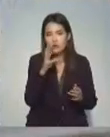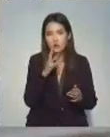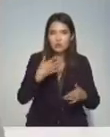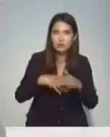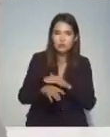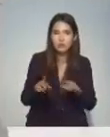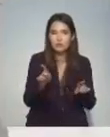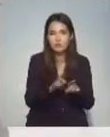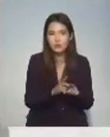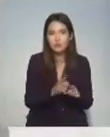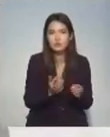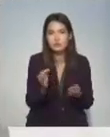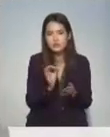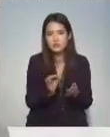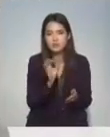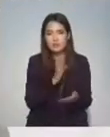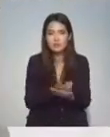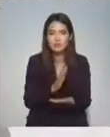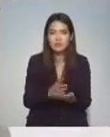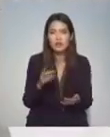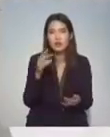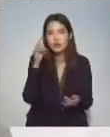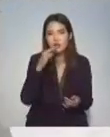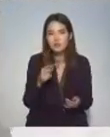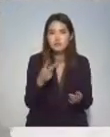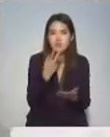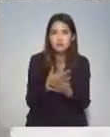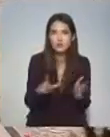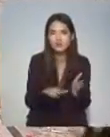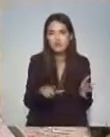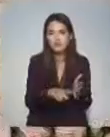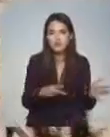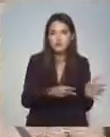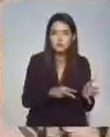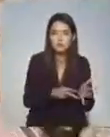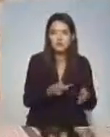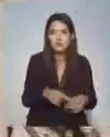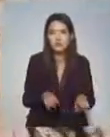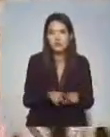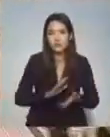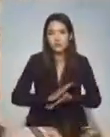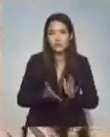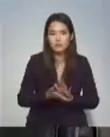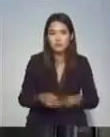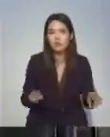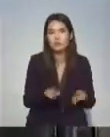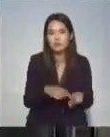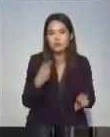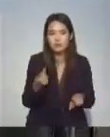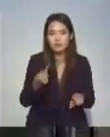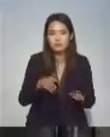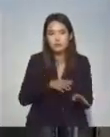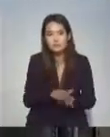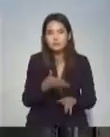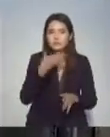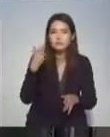на погашение займов. Казахстанка не показывает своего лица. Говорит, стыдится такого положения. Хотя среди ее знакомых нет